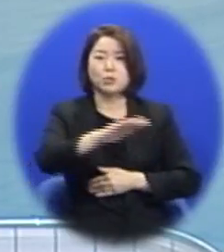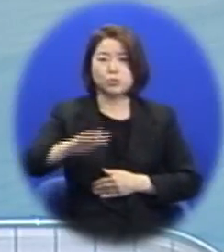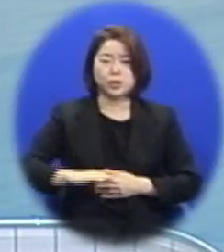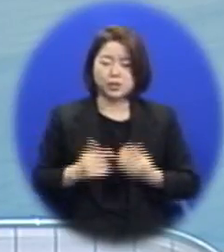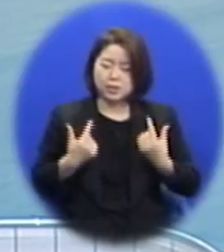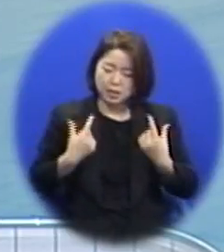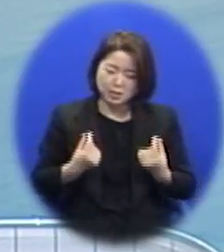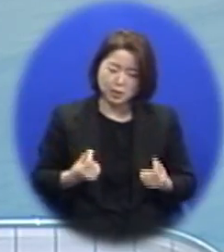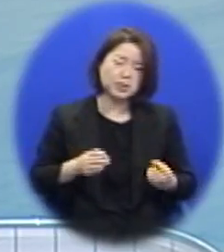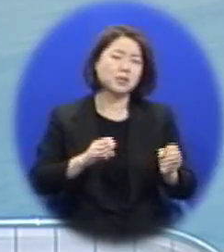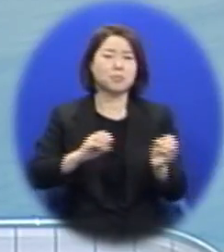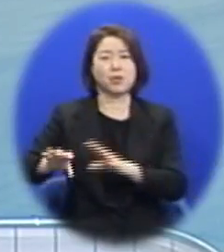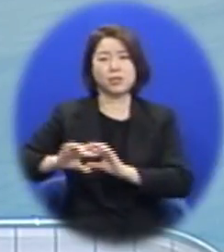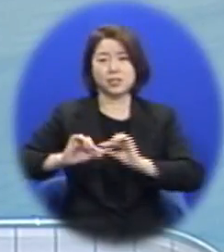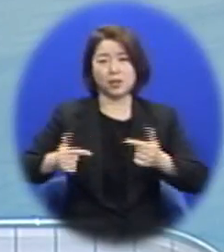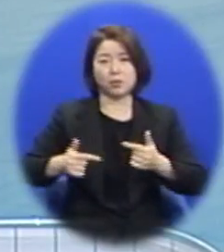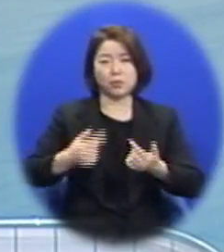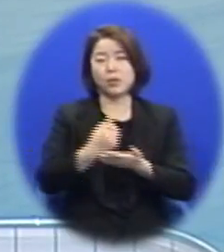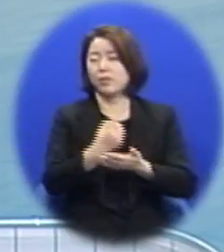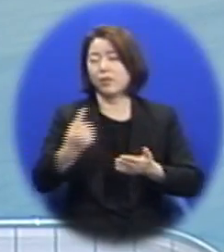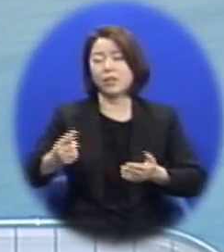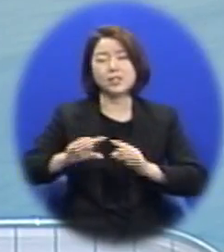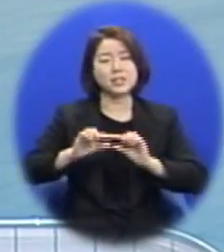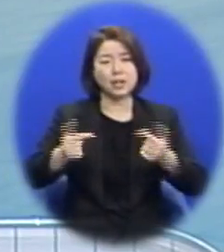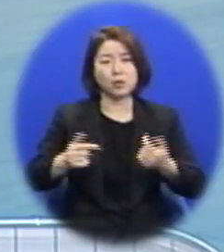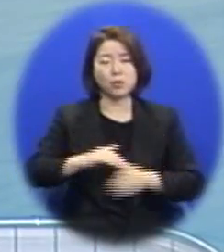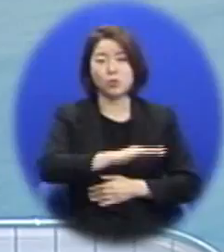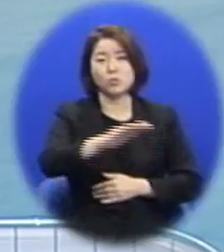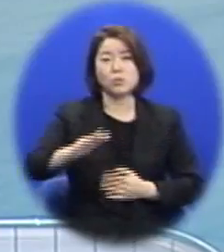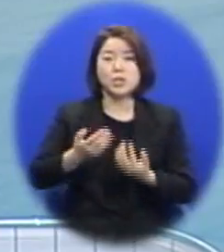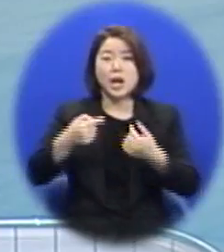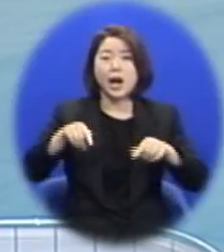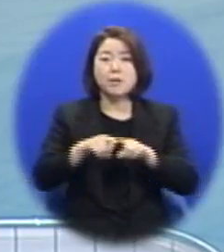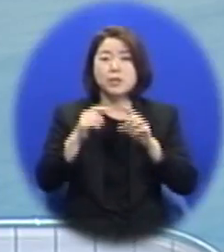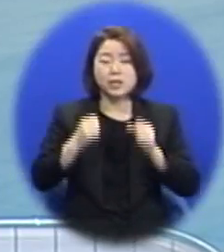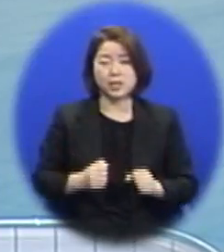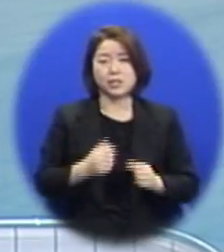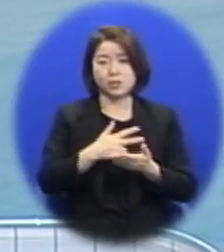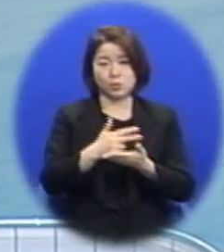버리지 않으시고 우리를 떠나지 않으시고 우리와 함께 하시는 주님.